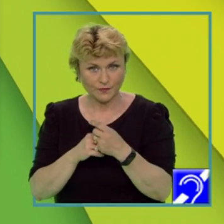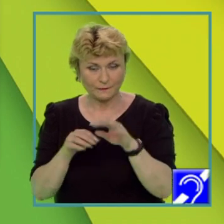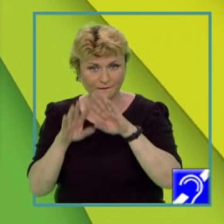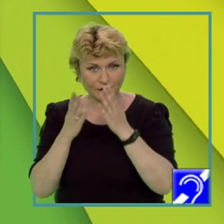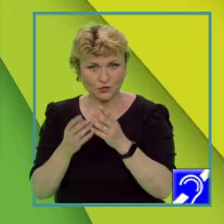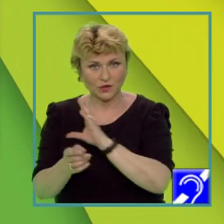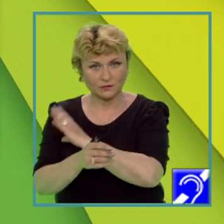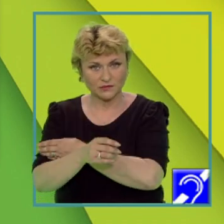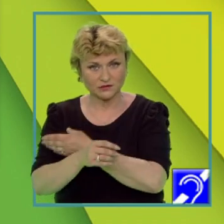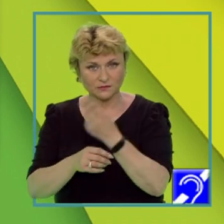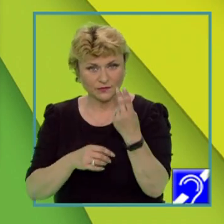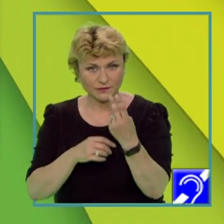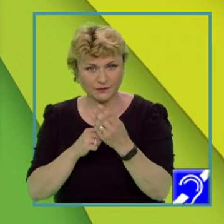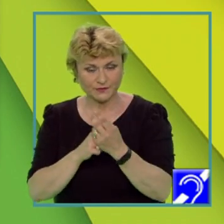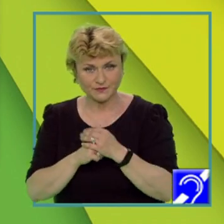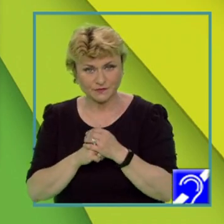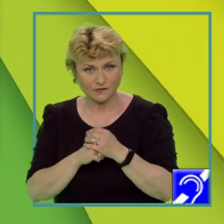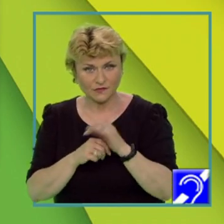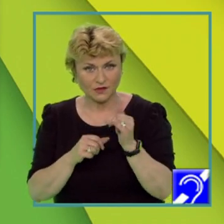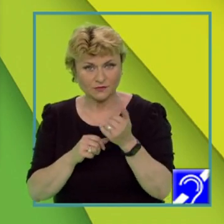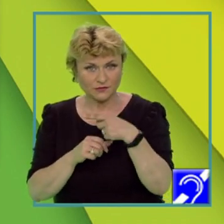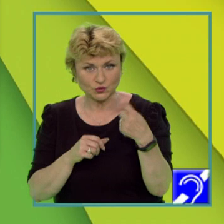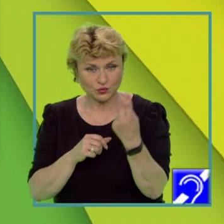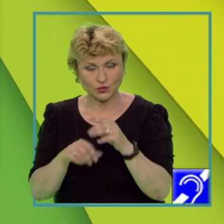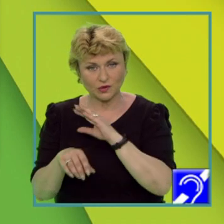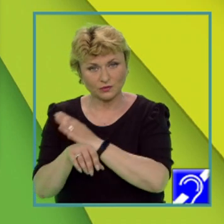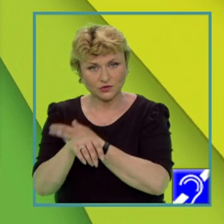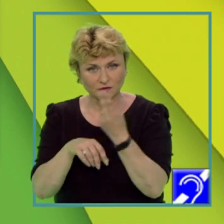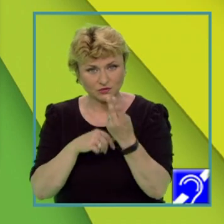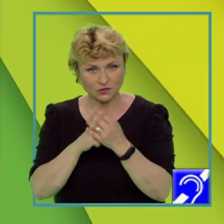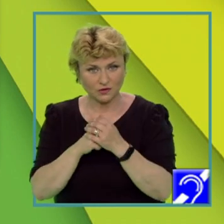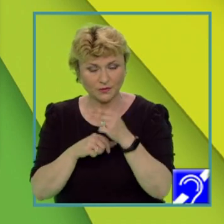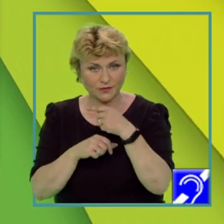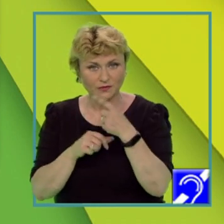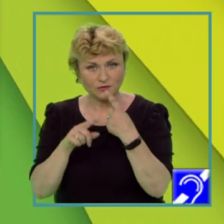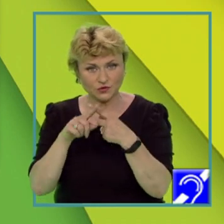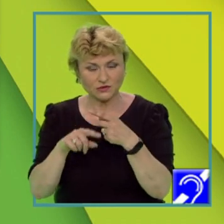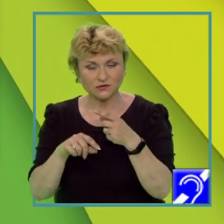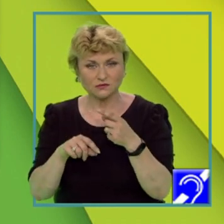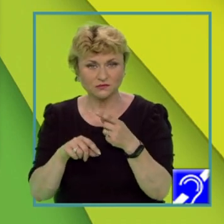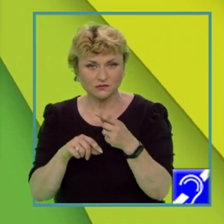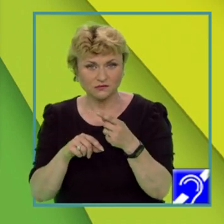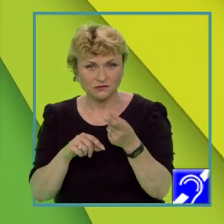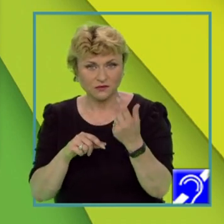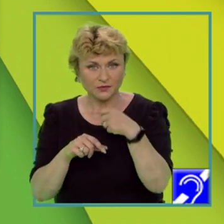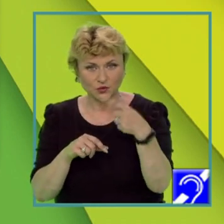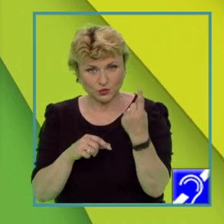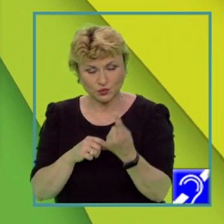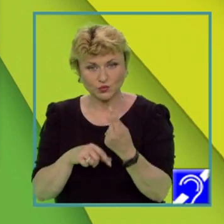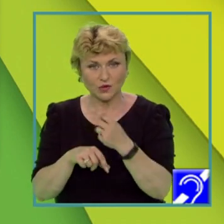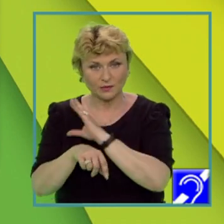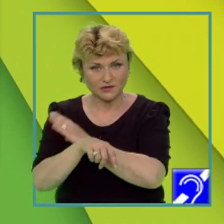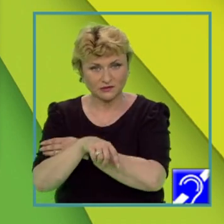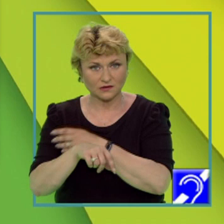pătrat minus 1 la pătrat de înmulțit cu F de minus x totul la pătrat minus 1 la pătrat de Warren